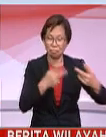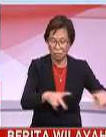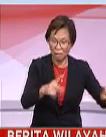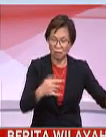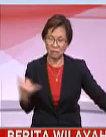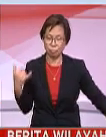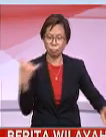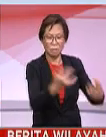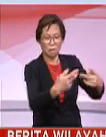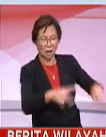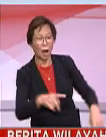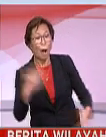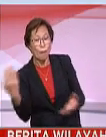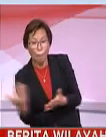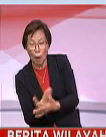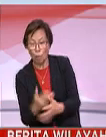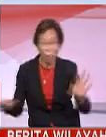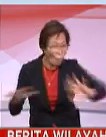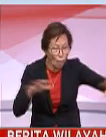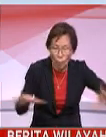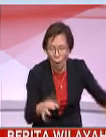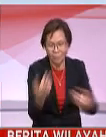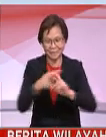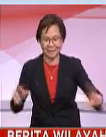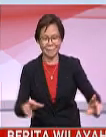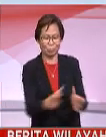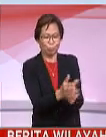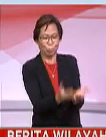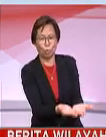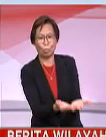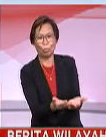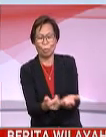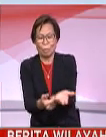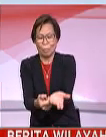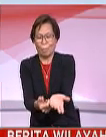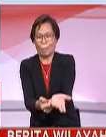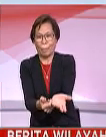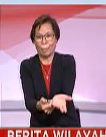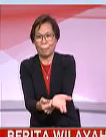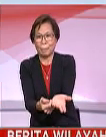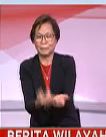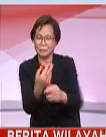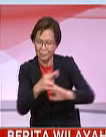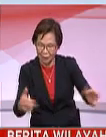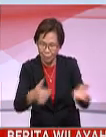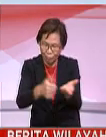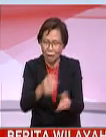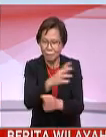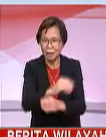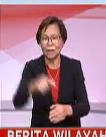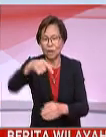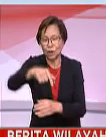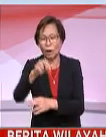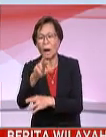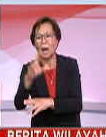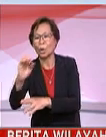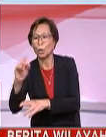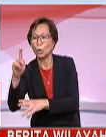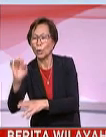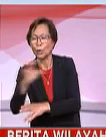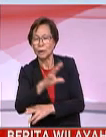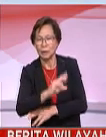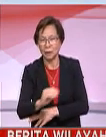pergi barulah tunggu pegapah nak sediakan hand sanitizer dengan QR code